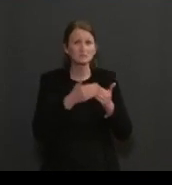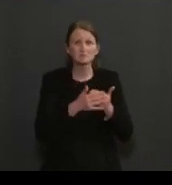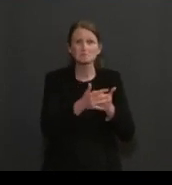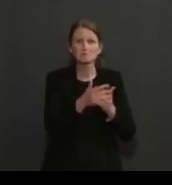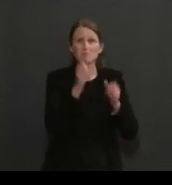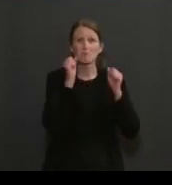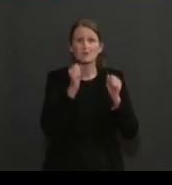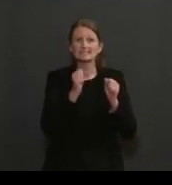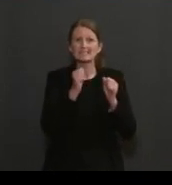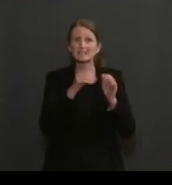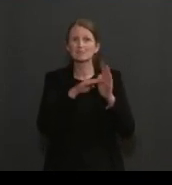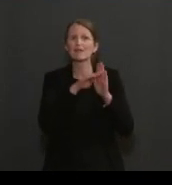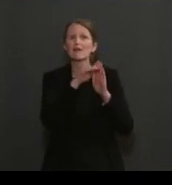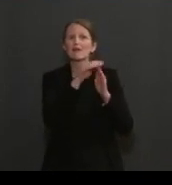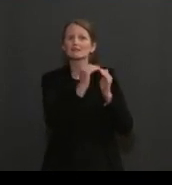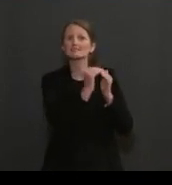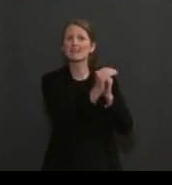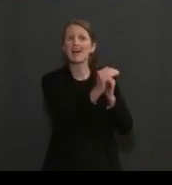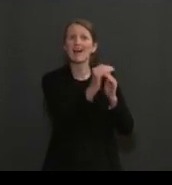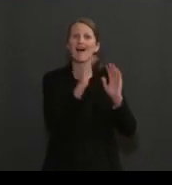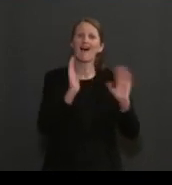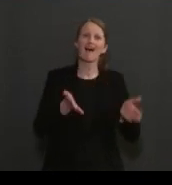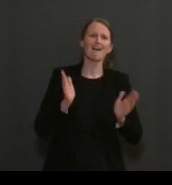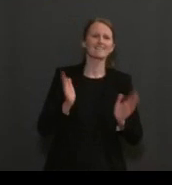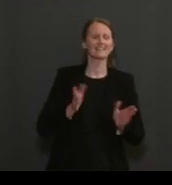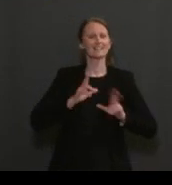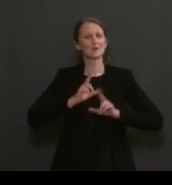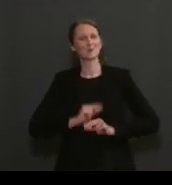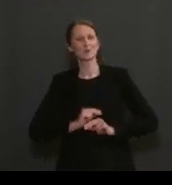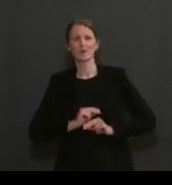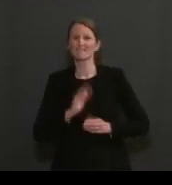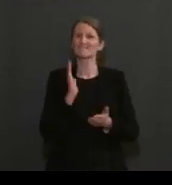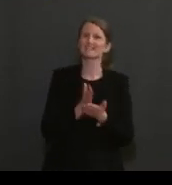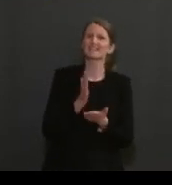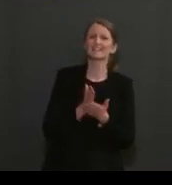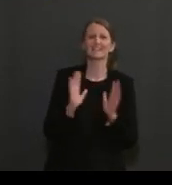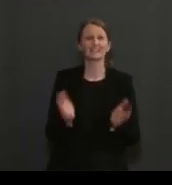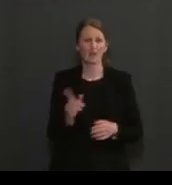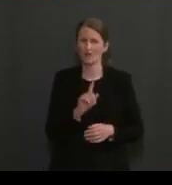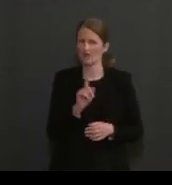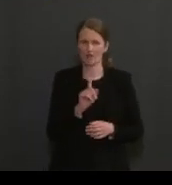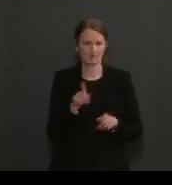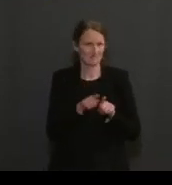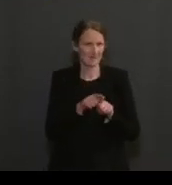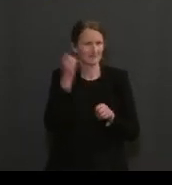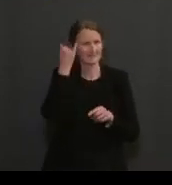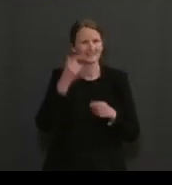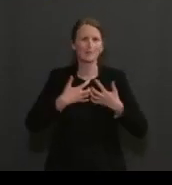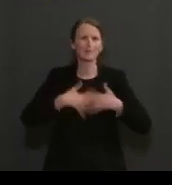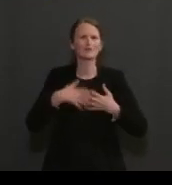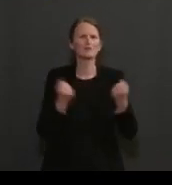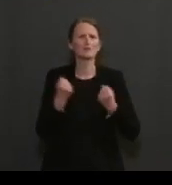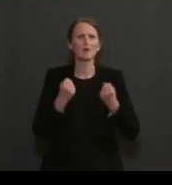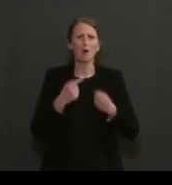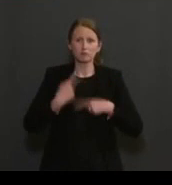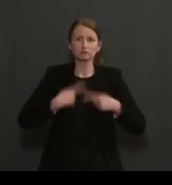pas. C'est un peu comme un moteur de voiture. S'il peut tourner jusqu'à 6000 tours minute, il n'est pas bon de le faire tourner longtemps à 6000 tours minute.